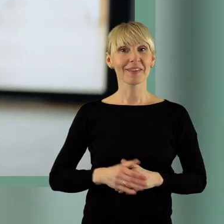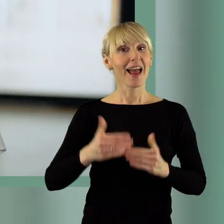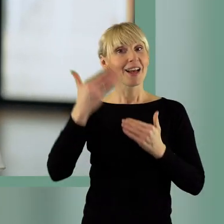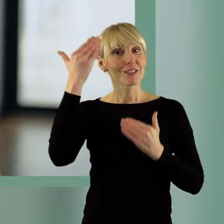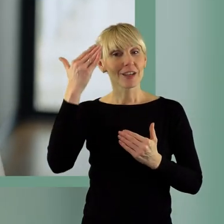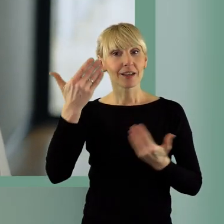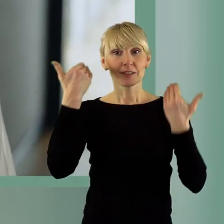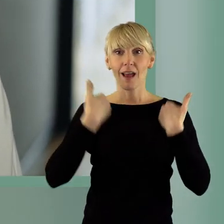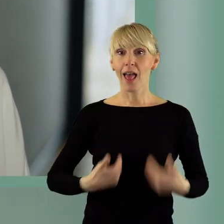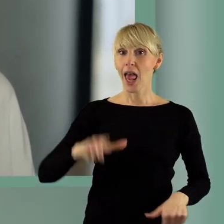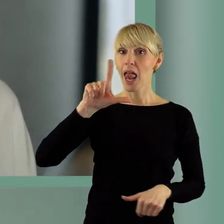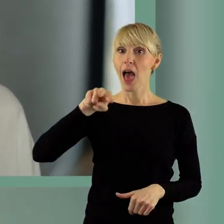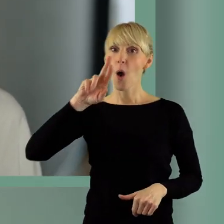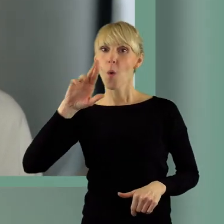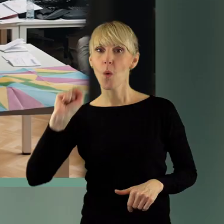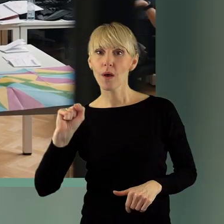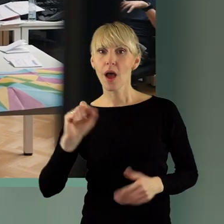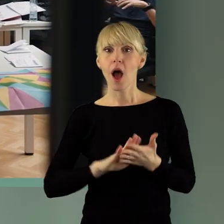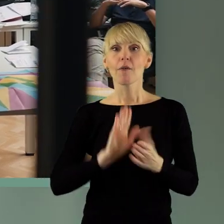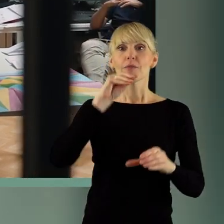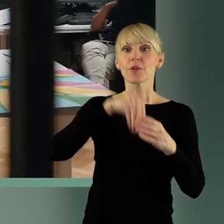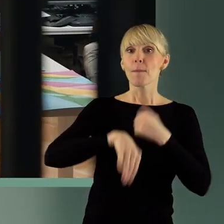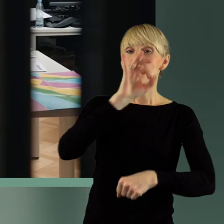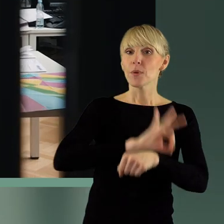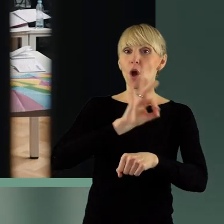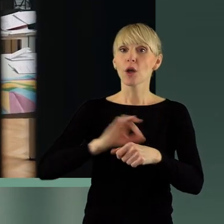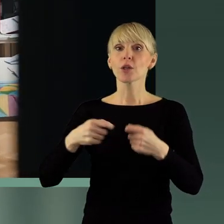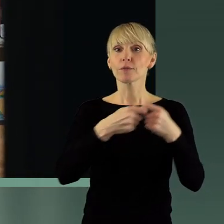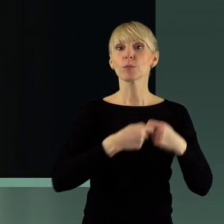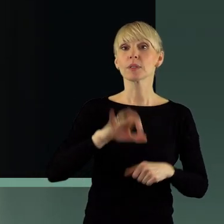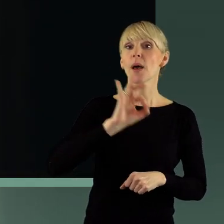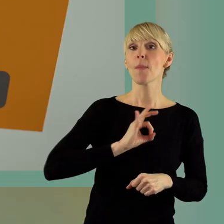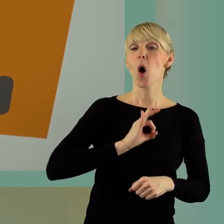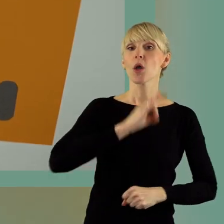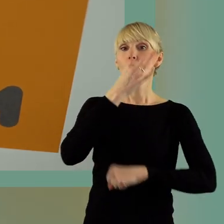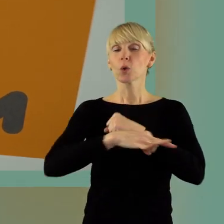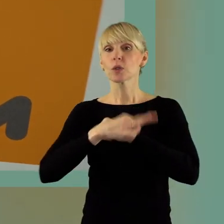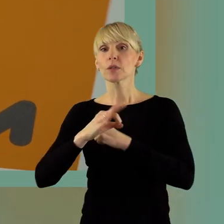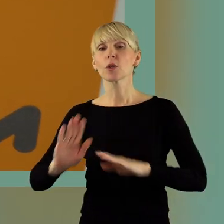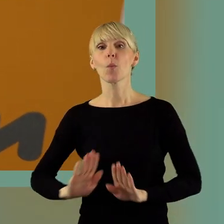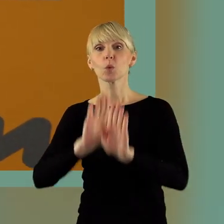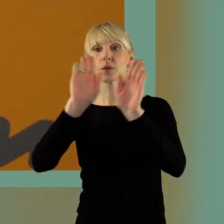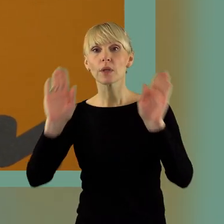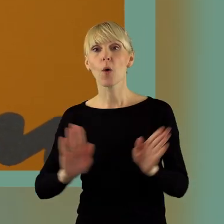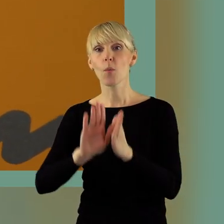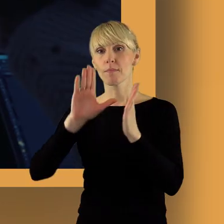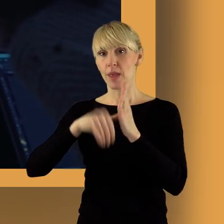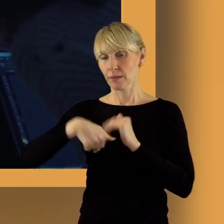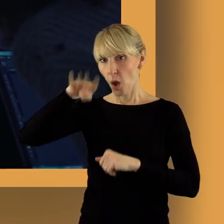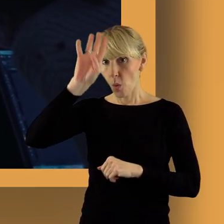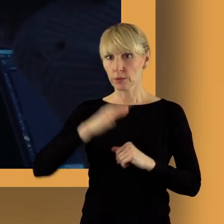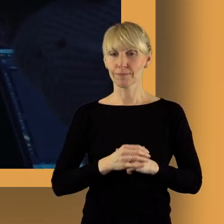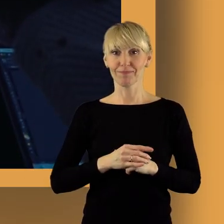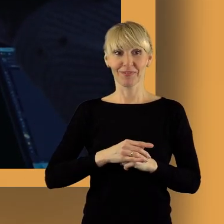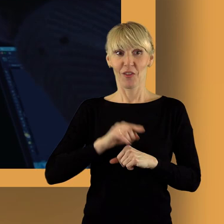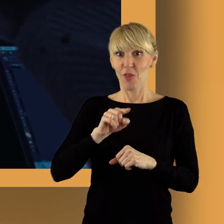Cześć, mam na imię Laura. Biorę udział w projekcie, który polega na współpracy mojej uczelni z Muzeum Miasta Łodzi. Jest